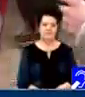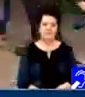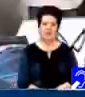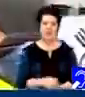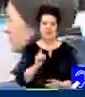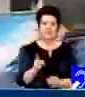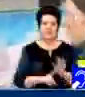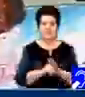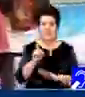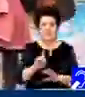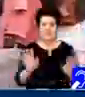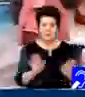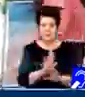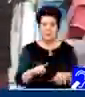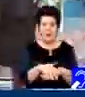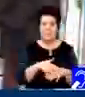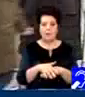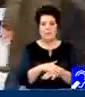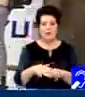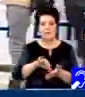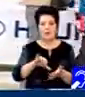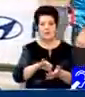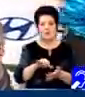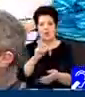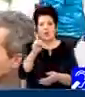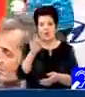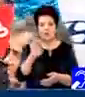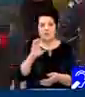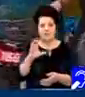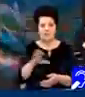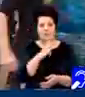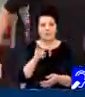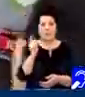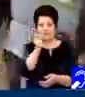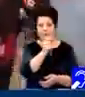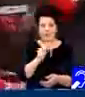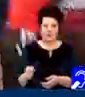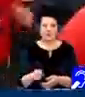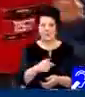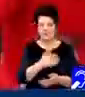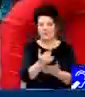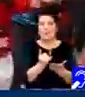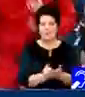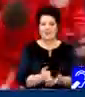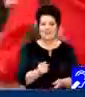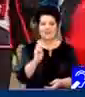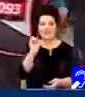Și startul s-a dat cu muzică populară, iar participanții la cruz au fost botezați cu o sticlă imensă de vin spumant.